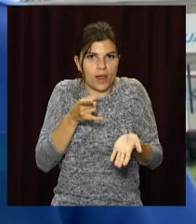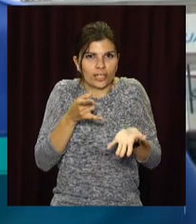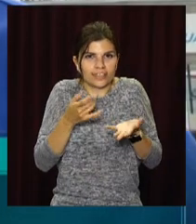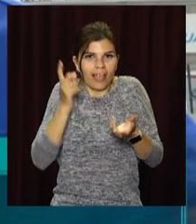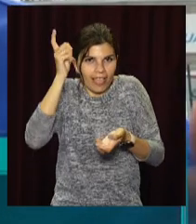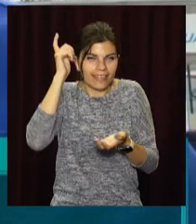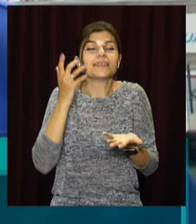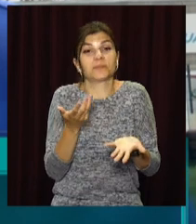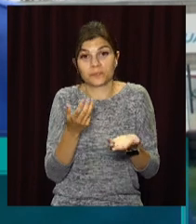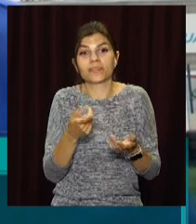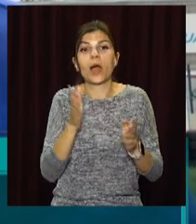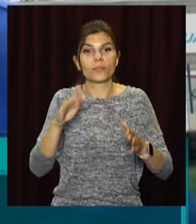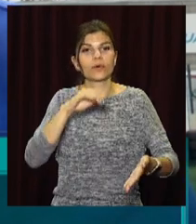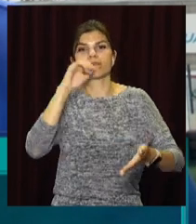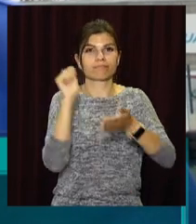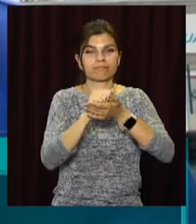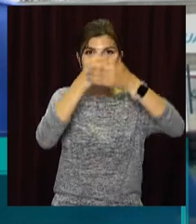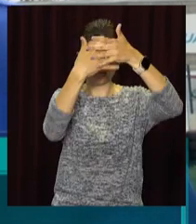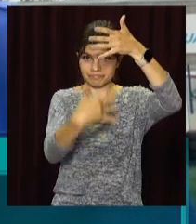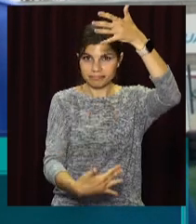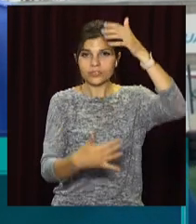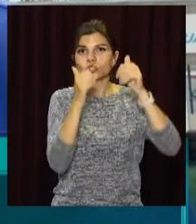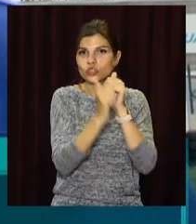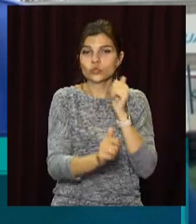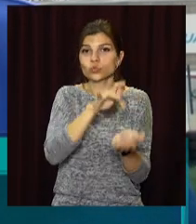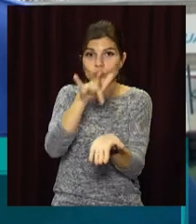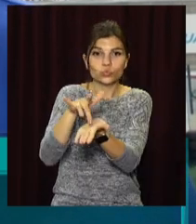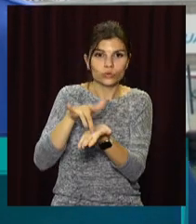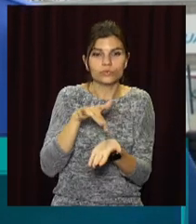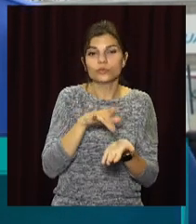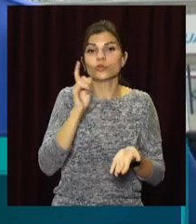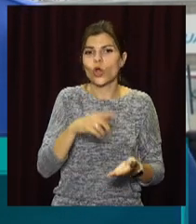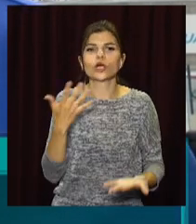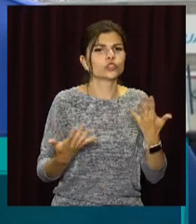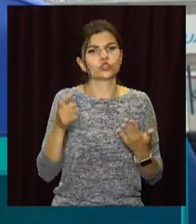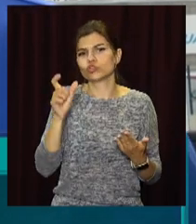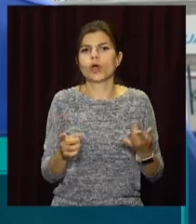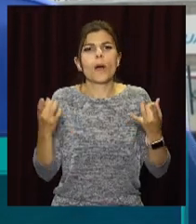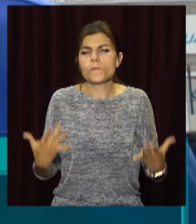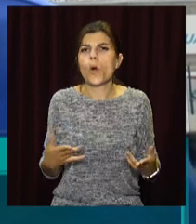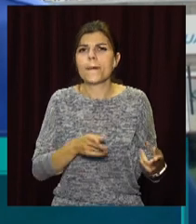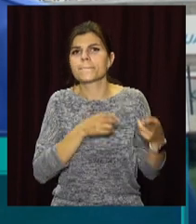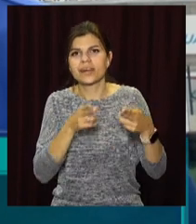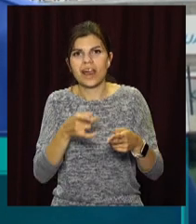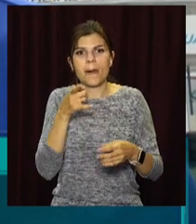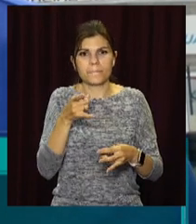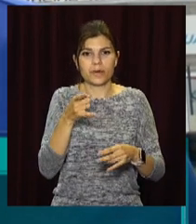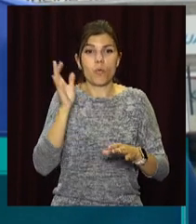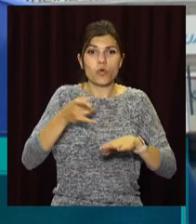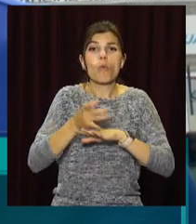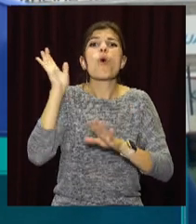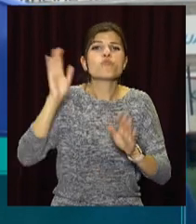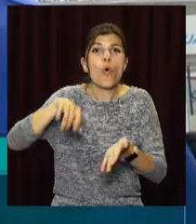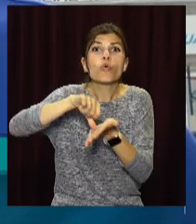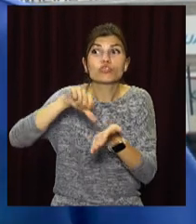соревновань ми публікуємо велику таблицю. В кожному місті, навіть якщо людина просто приїхав от на таку трасу і прийняв